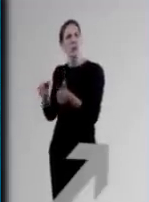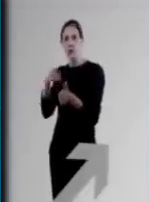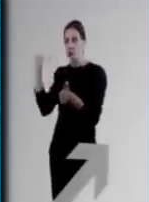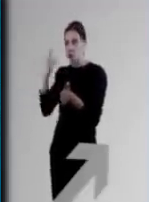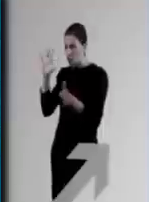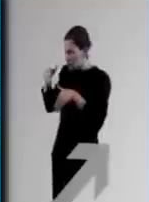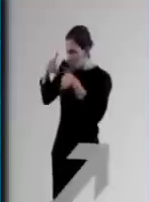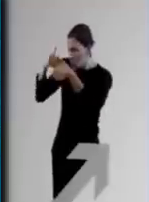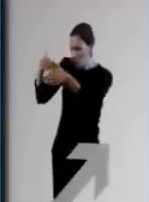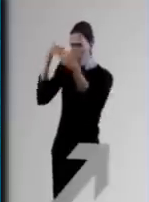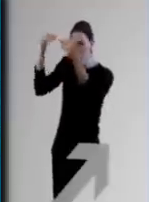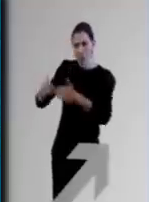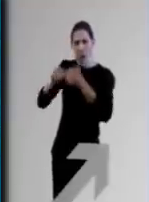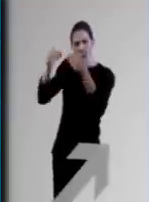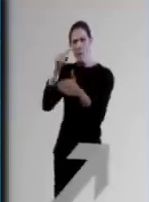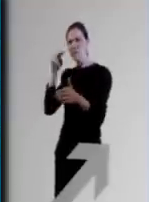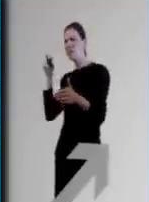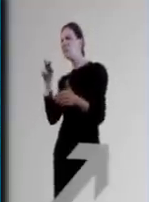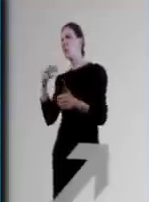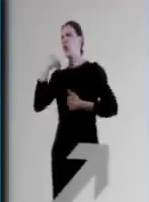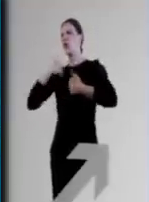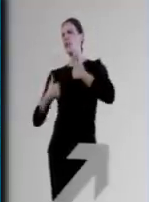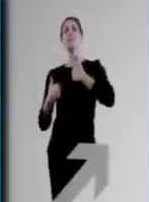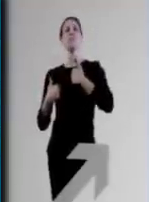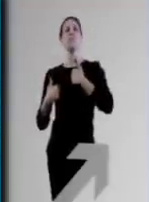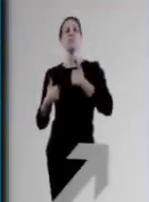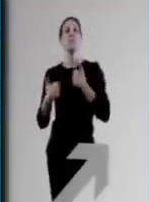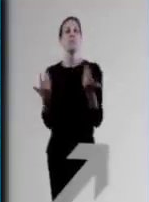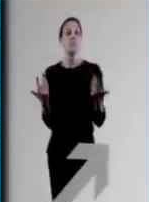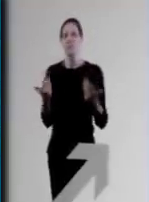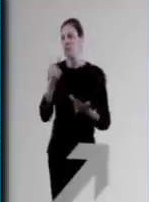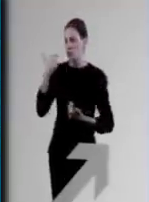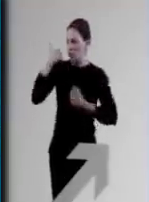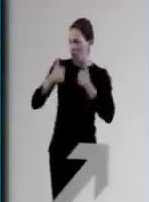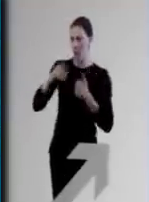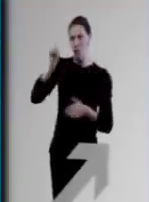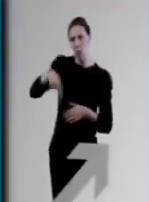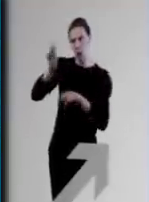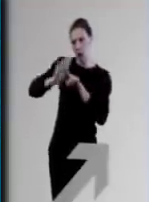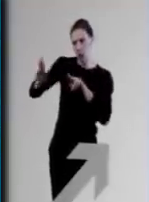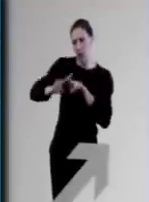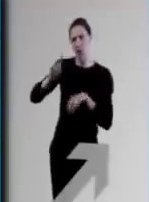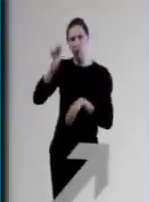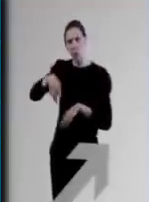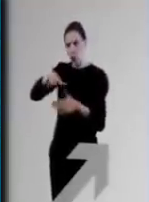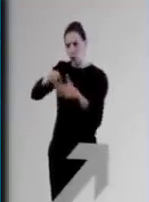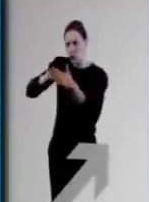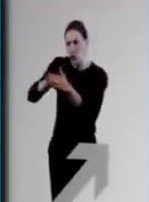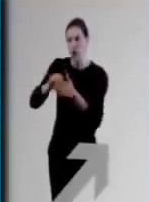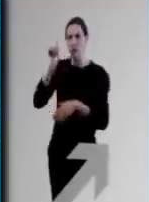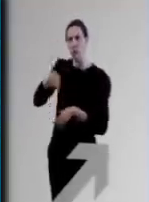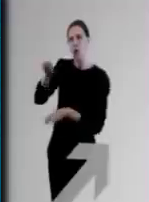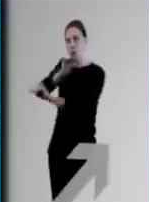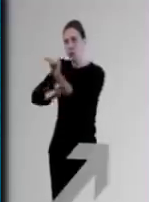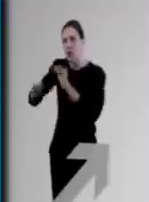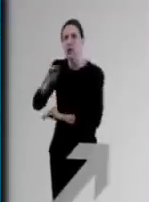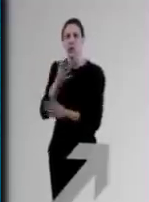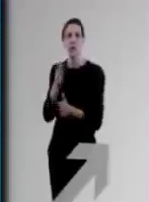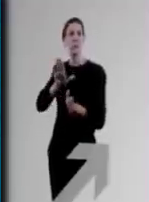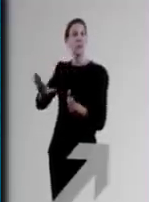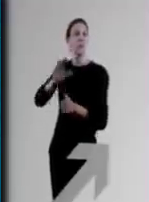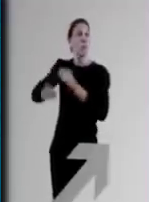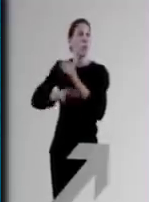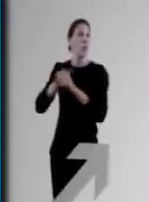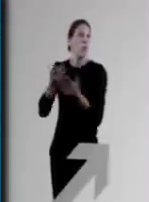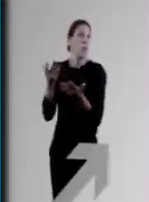par exemple, à être traité comme à travers le filtre du handicap. Handicap qu'il faut compenser, qu'il faut réparer